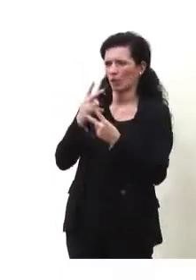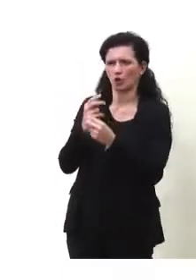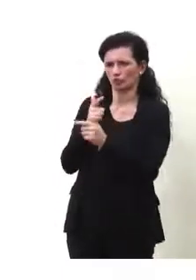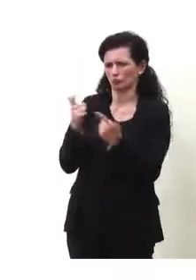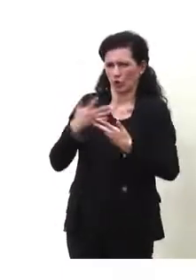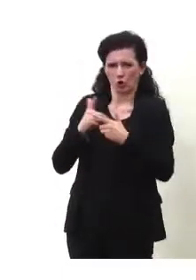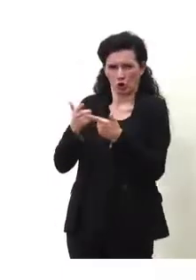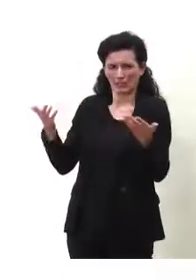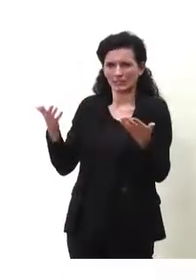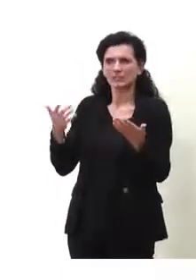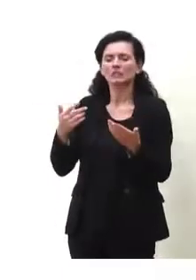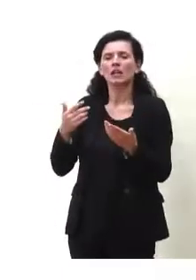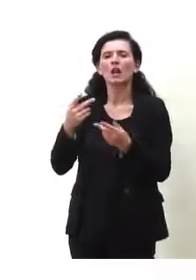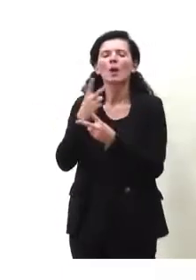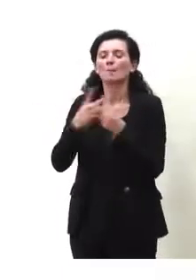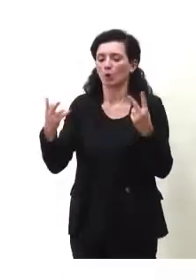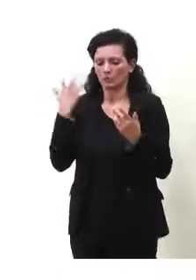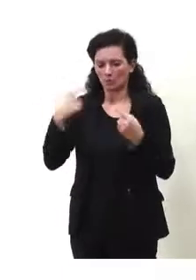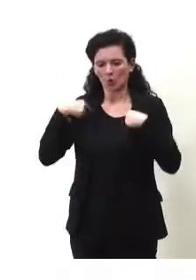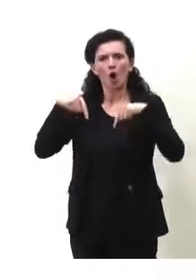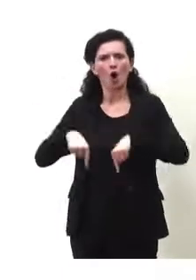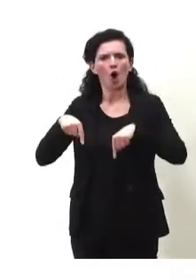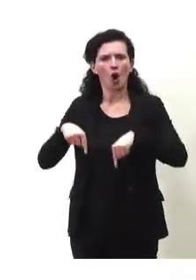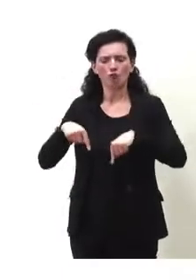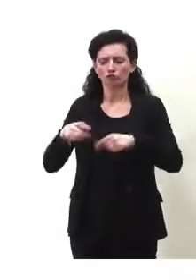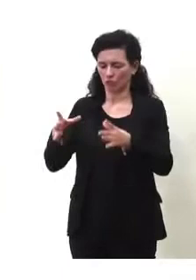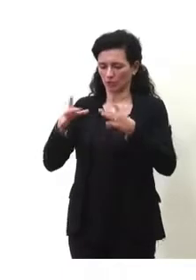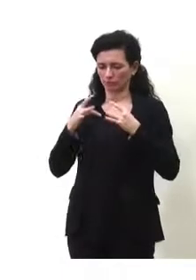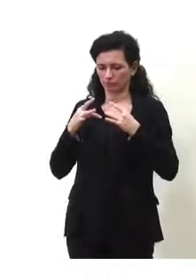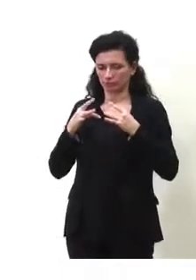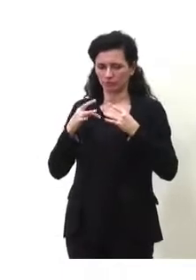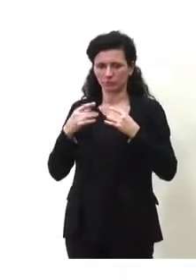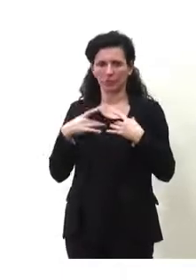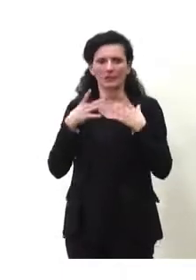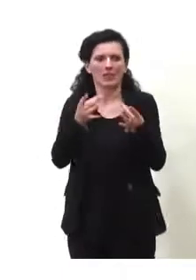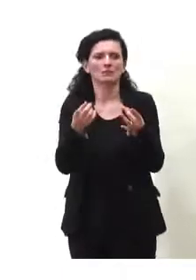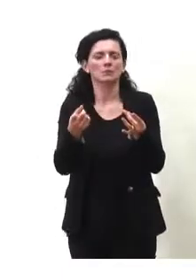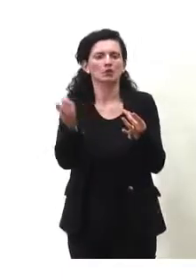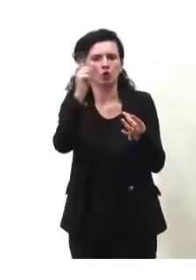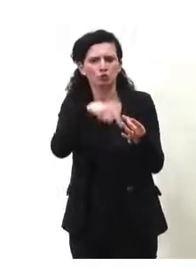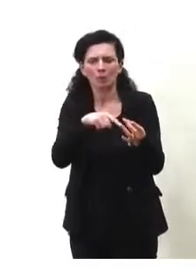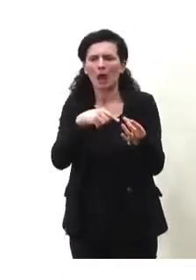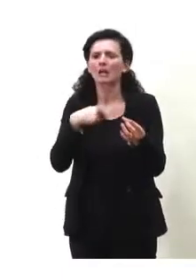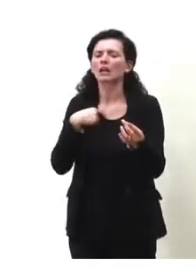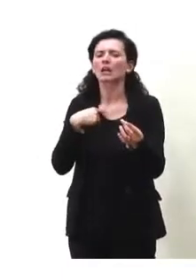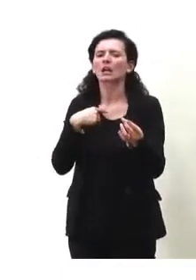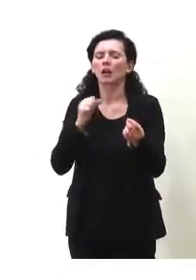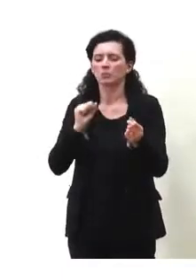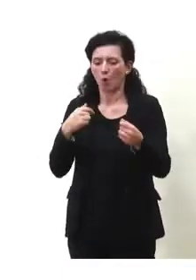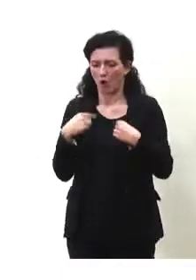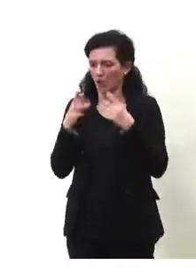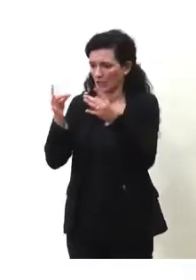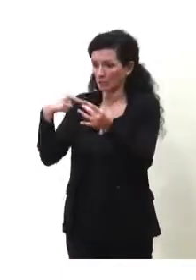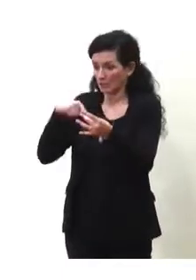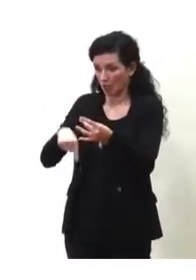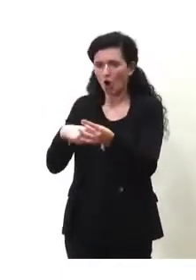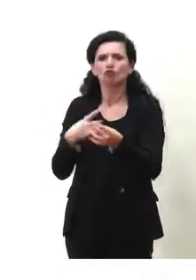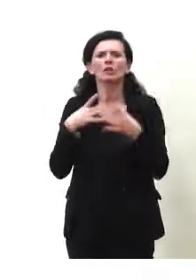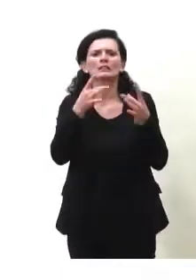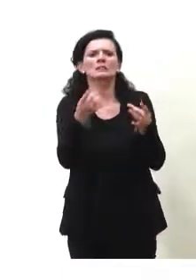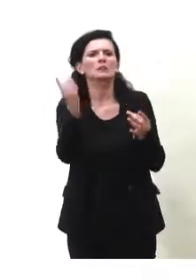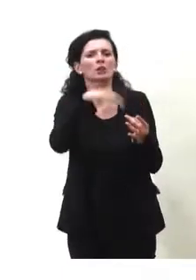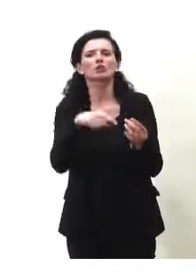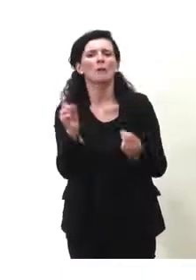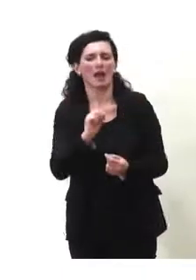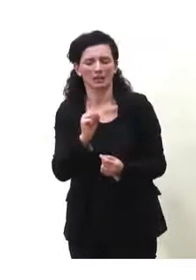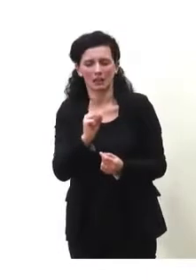solo il giorno in cui ci si infetta. Cioè io mi infetto oggi, trasmetto oggi, domani non trasmetto più. Allora, per calcolare